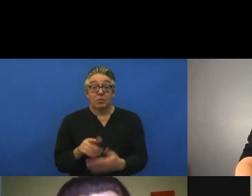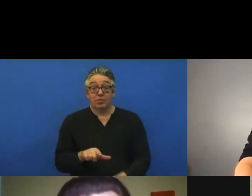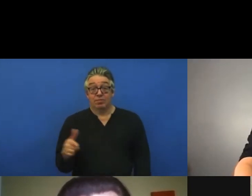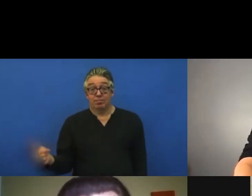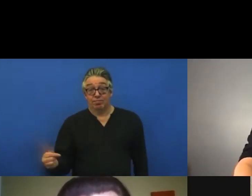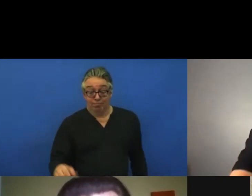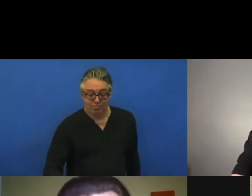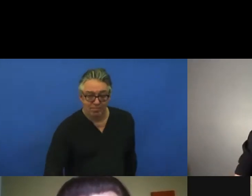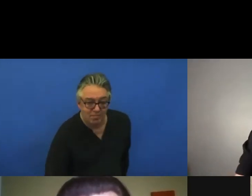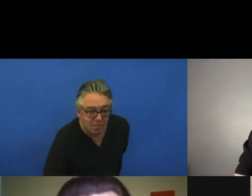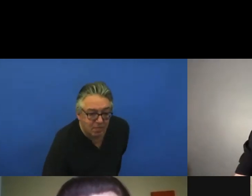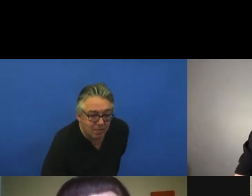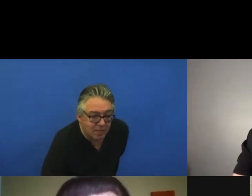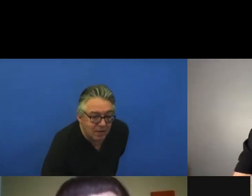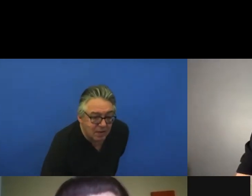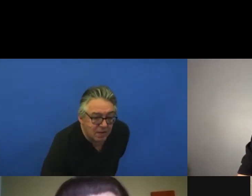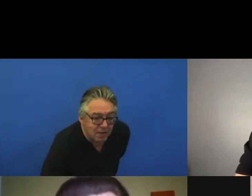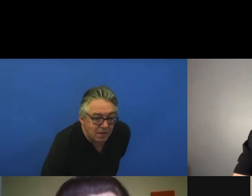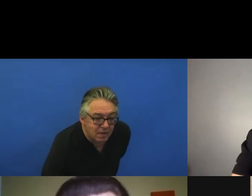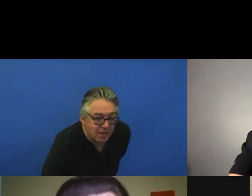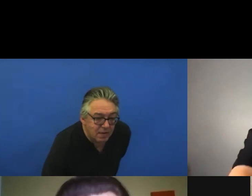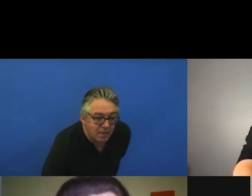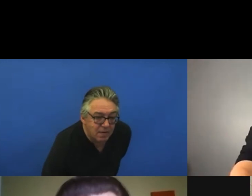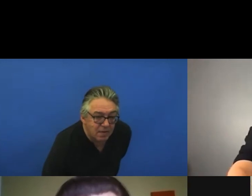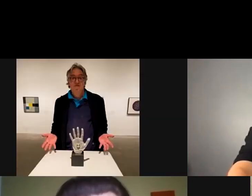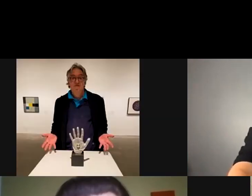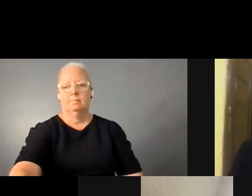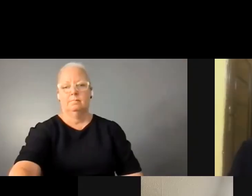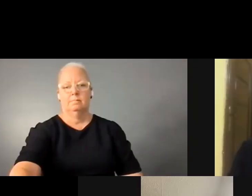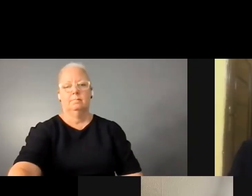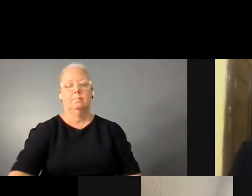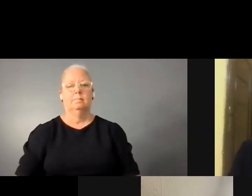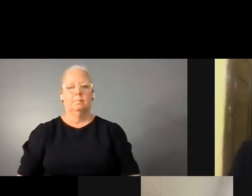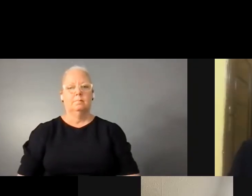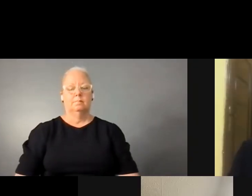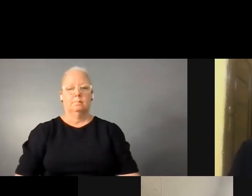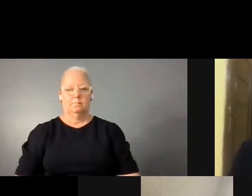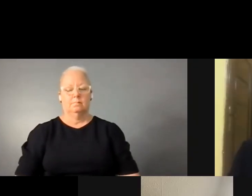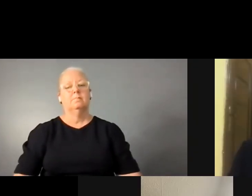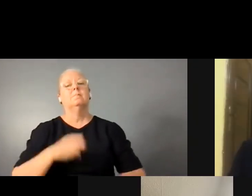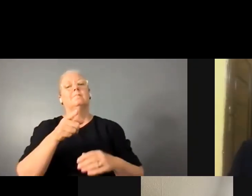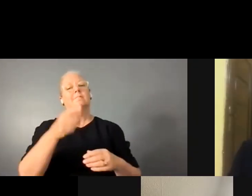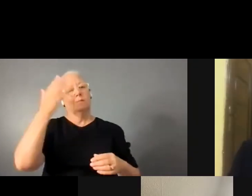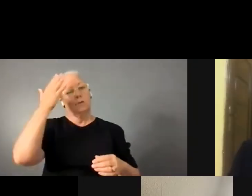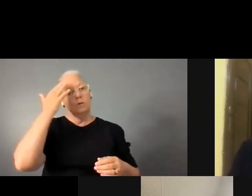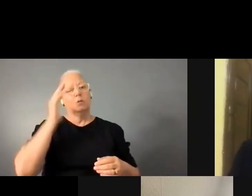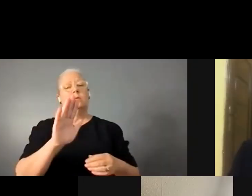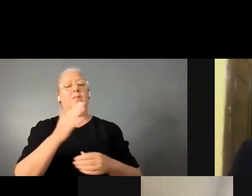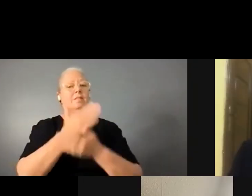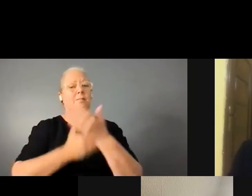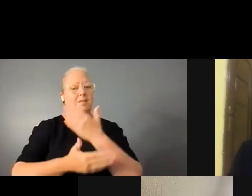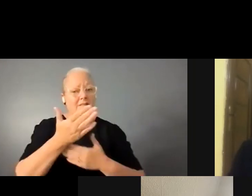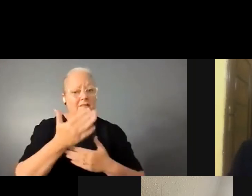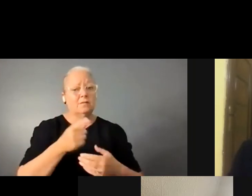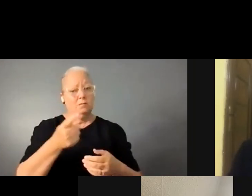that in such a لظروف الإعاقات تعتقد condition, في وضع صعب regardless of your disability, do you think that people with disability